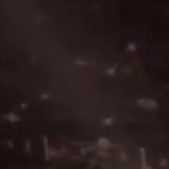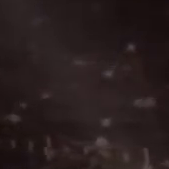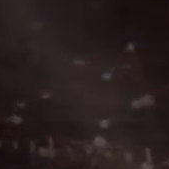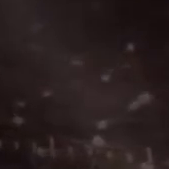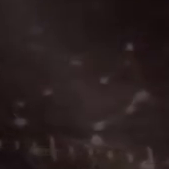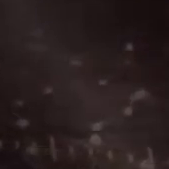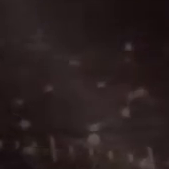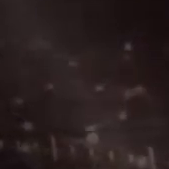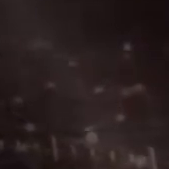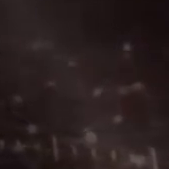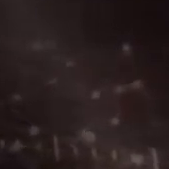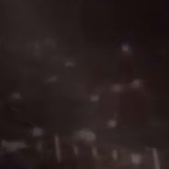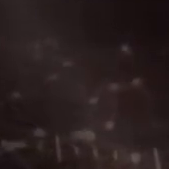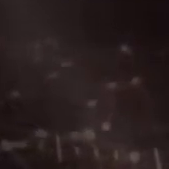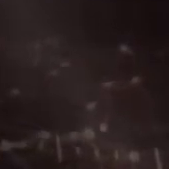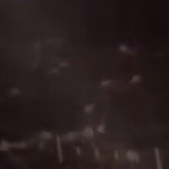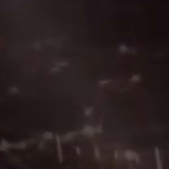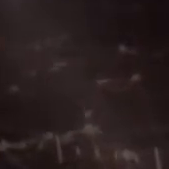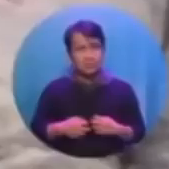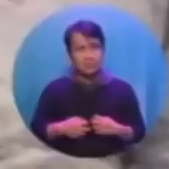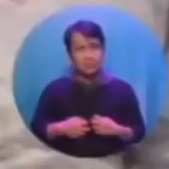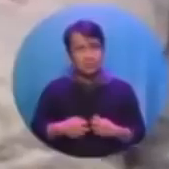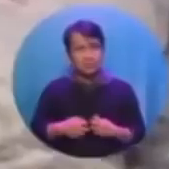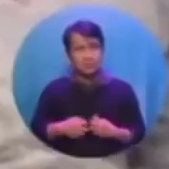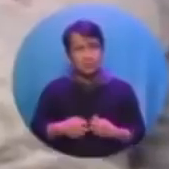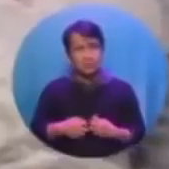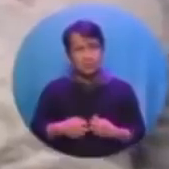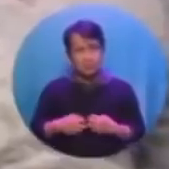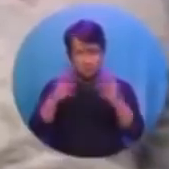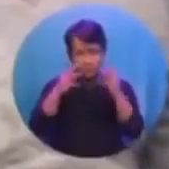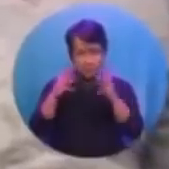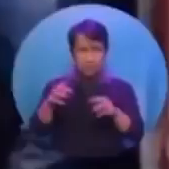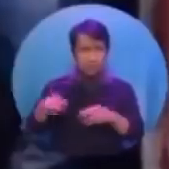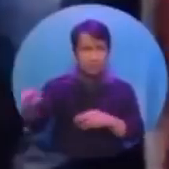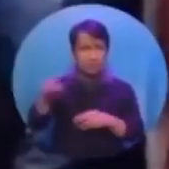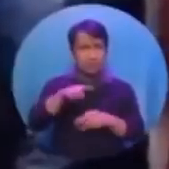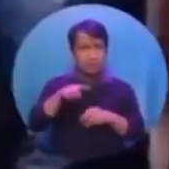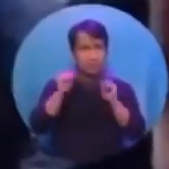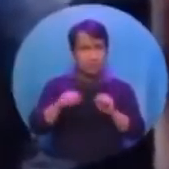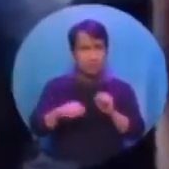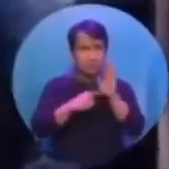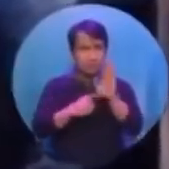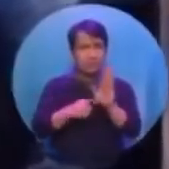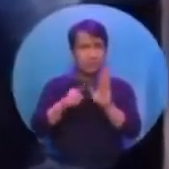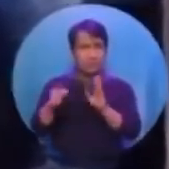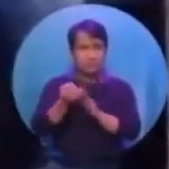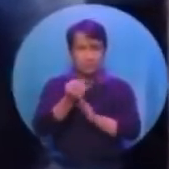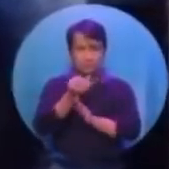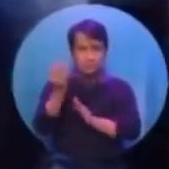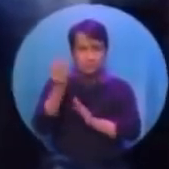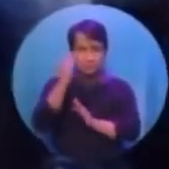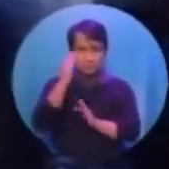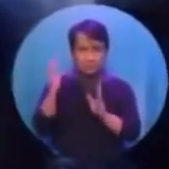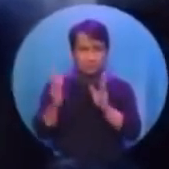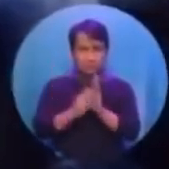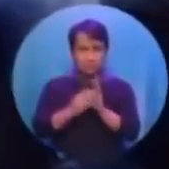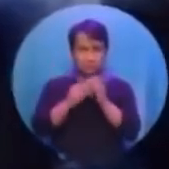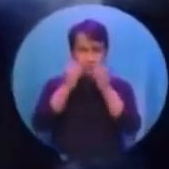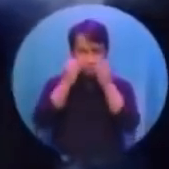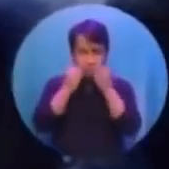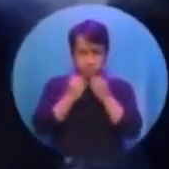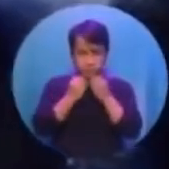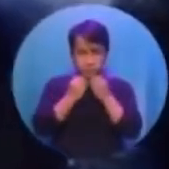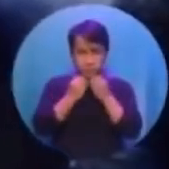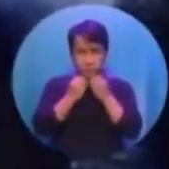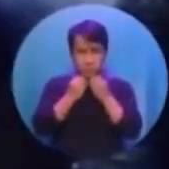niya. Alright. Okay, doon po sa mga manonood, ayan po, nakita po yung ilan sa kanila, nakababa po yung mask,